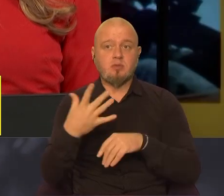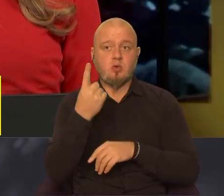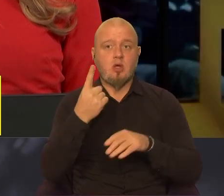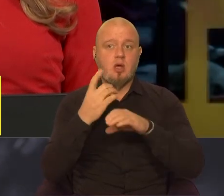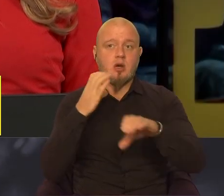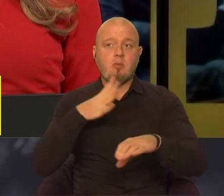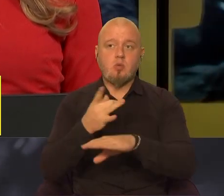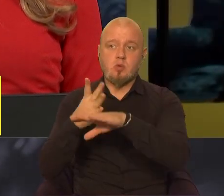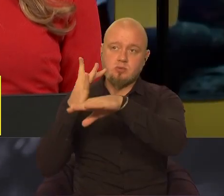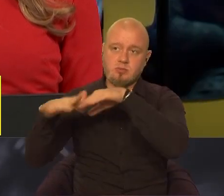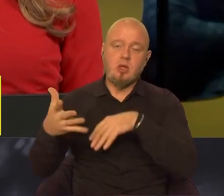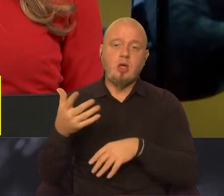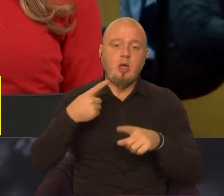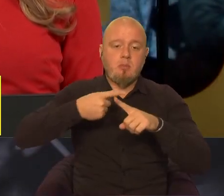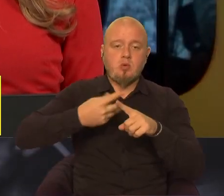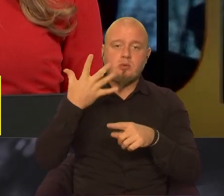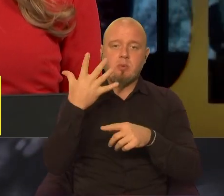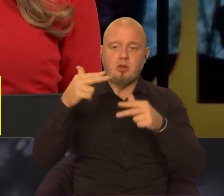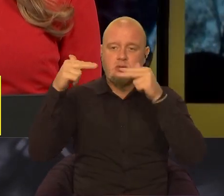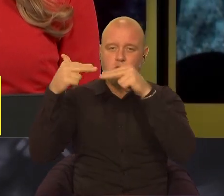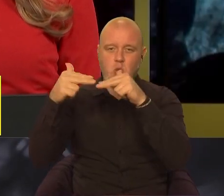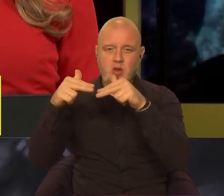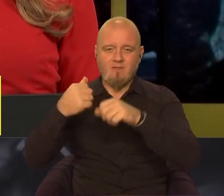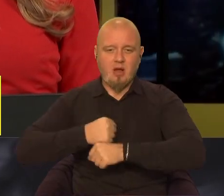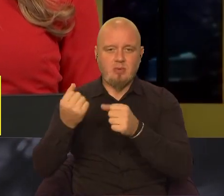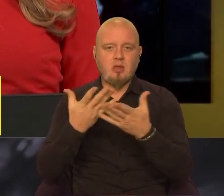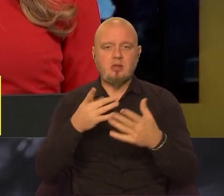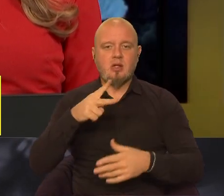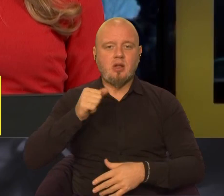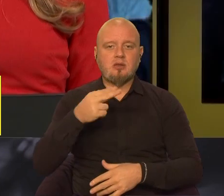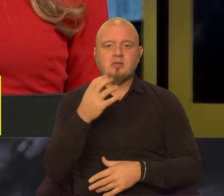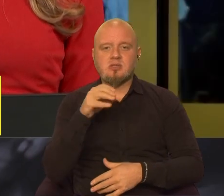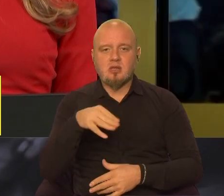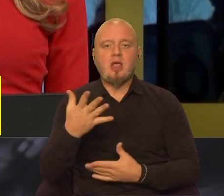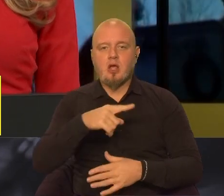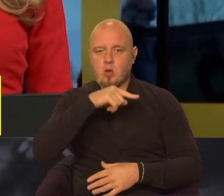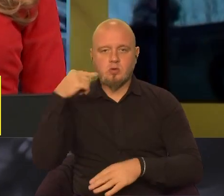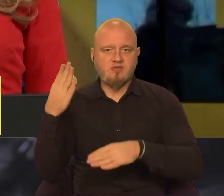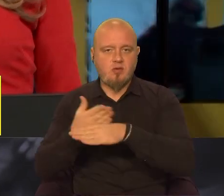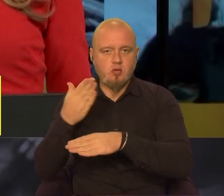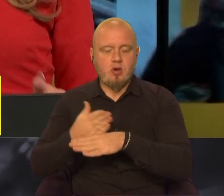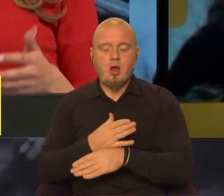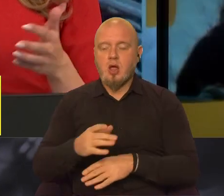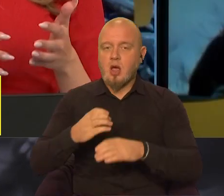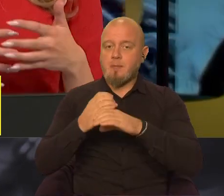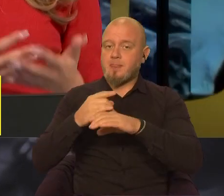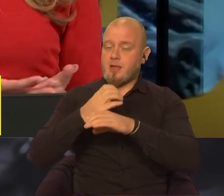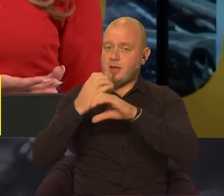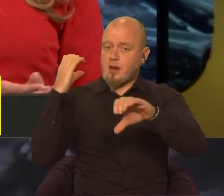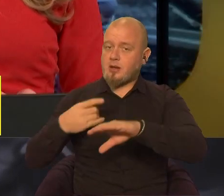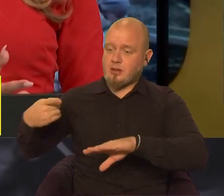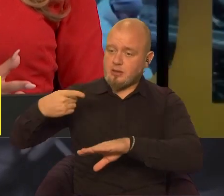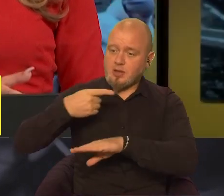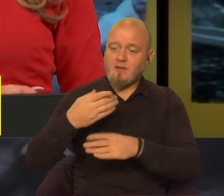плюс 5 дронів камікадзе, ланцет, які Росія виготовляє. Ну, ракети летять, відповідно, в